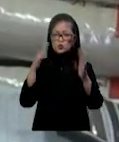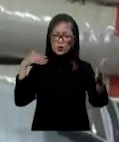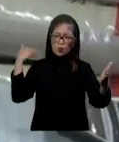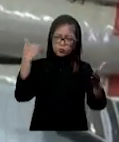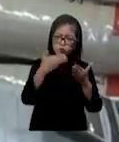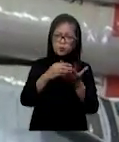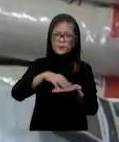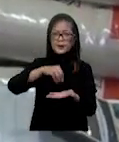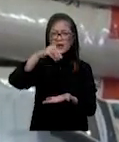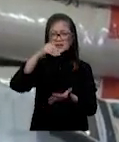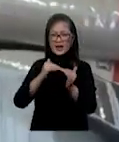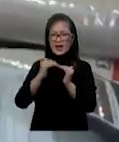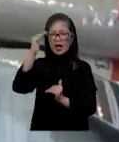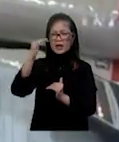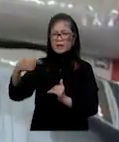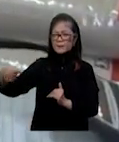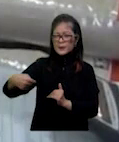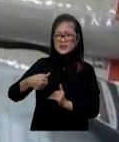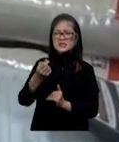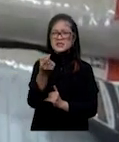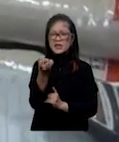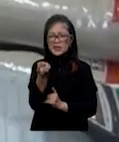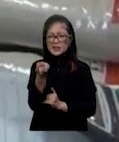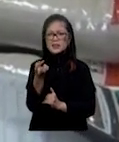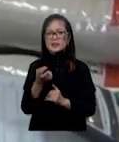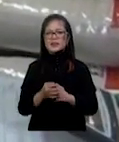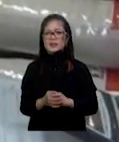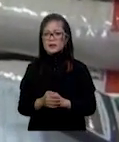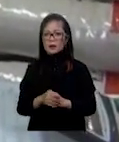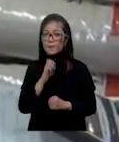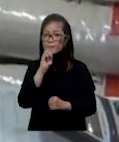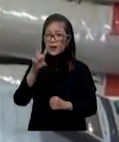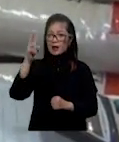Daya pembelinya kurang. Ya mau dibilang ke pemerintah apa?